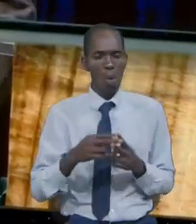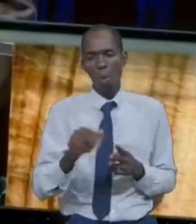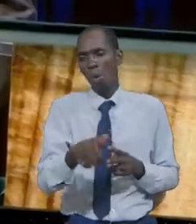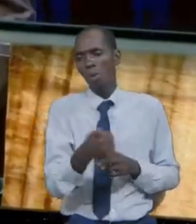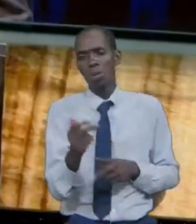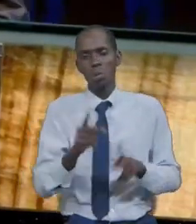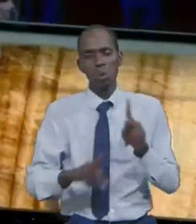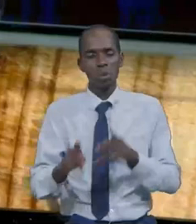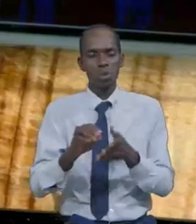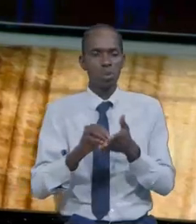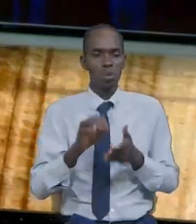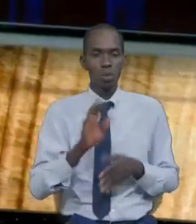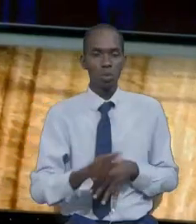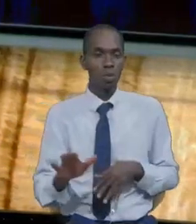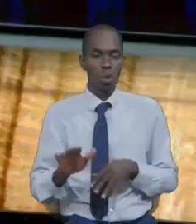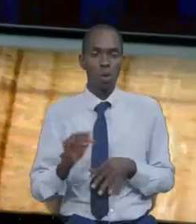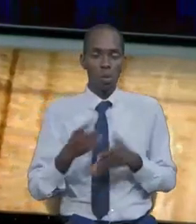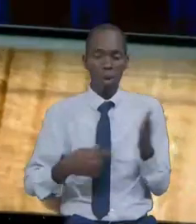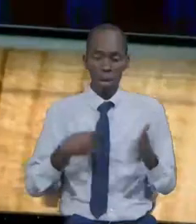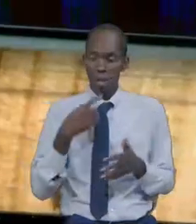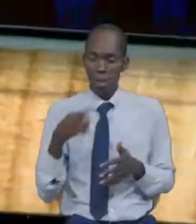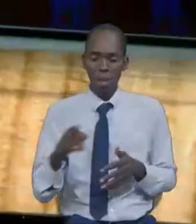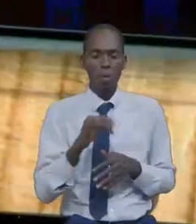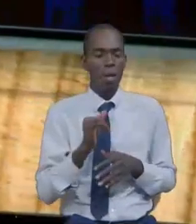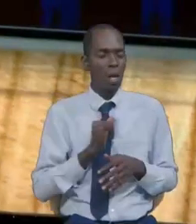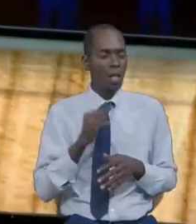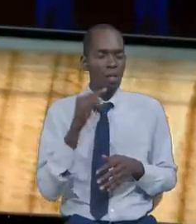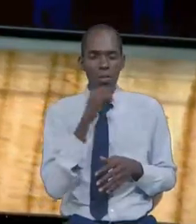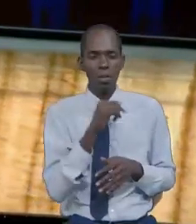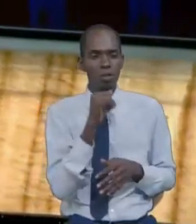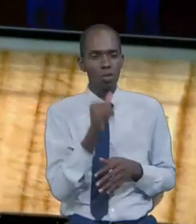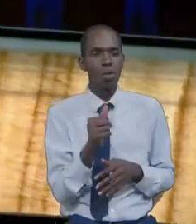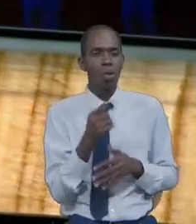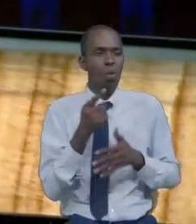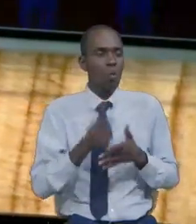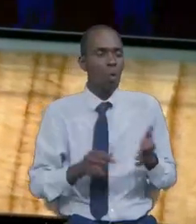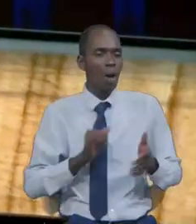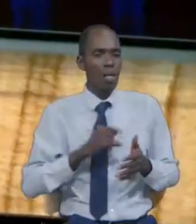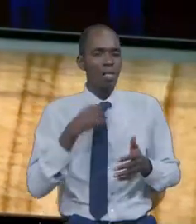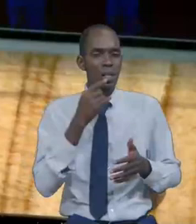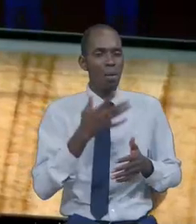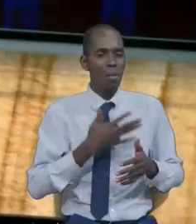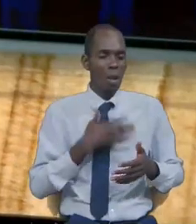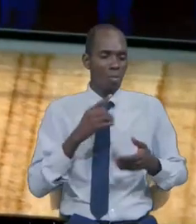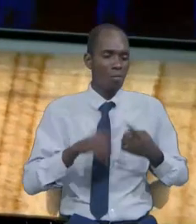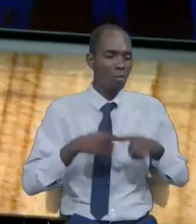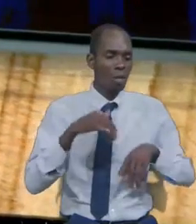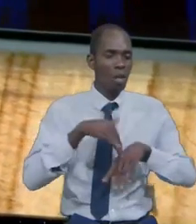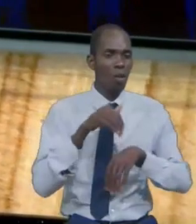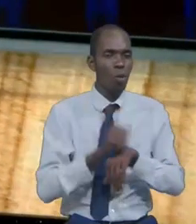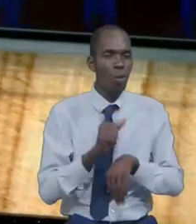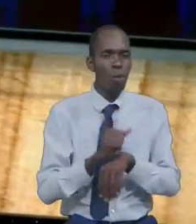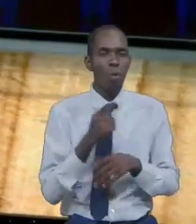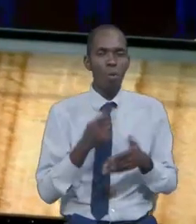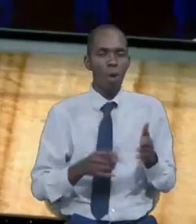Dieu, je ne mens pas. Ce que je dis à mes collègues, ce que je montre